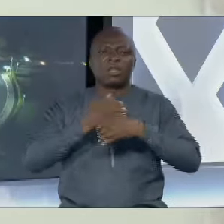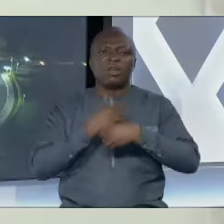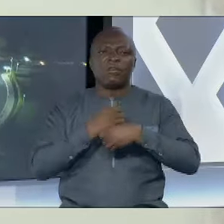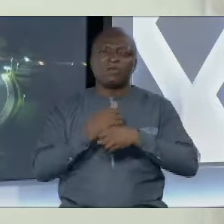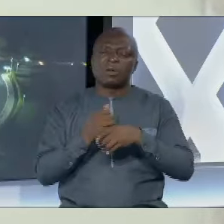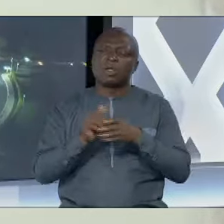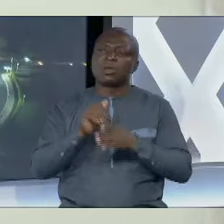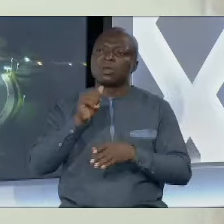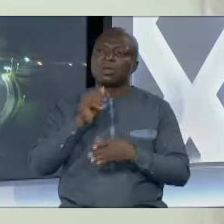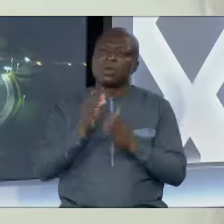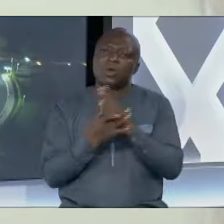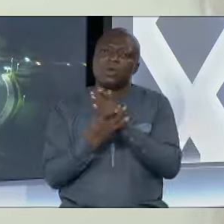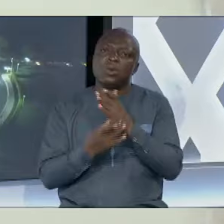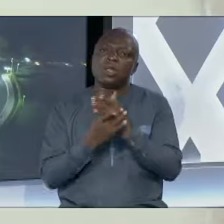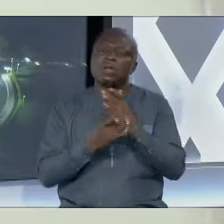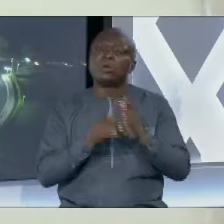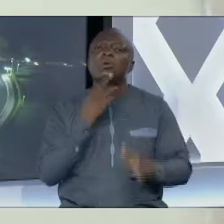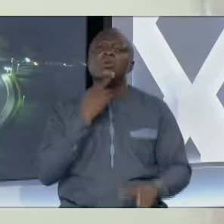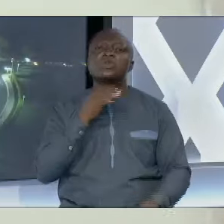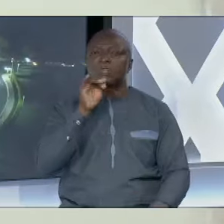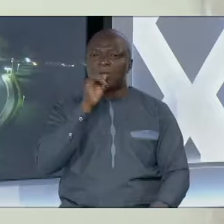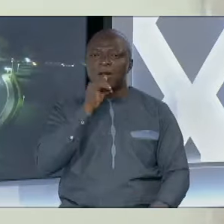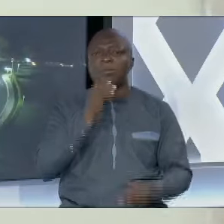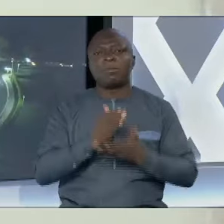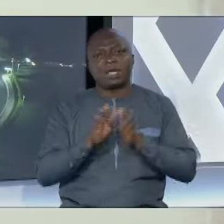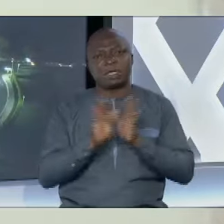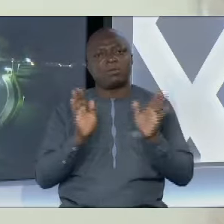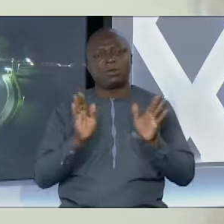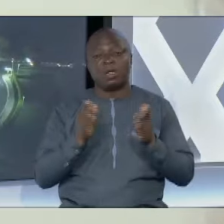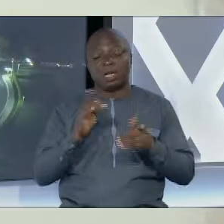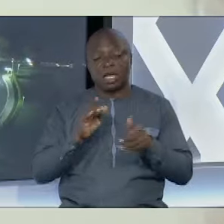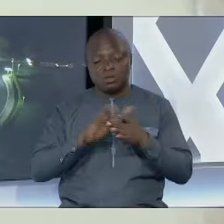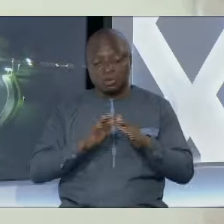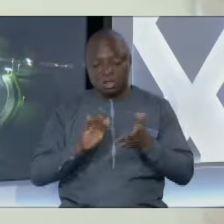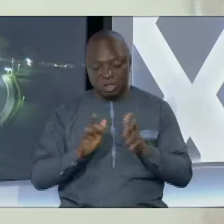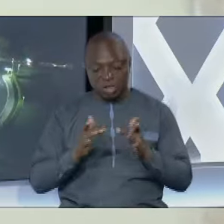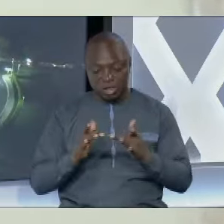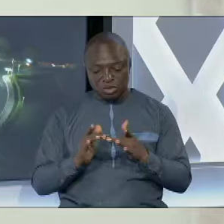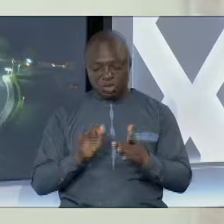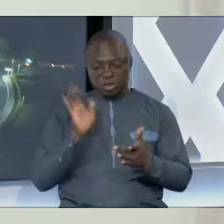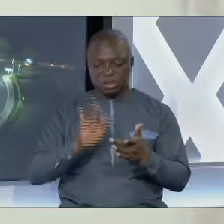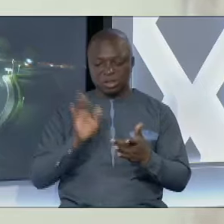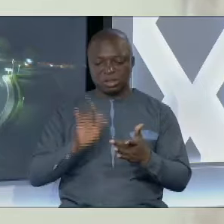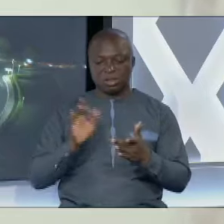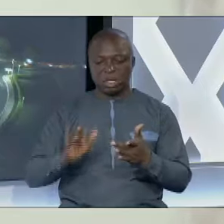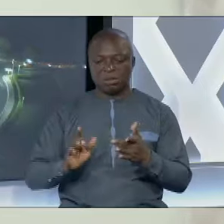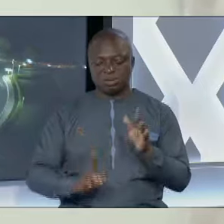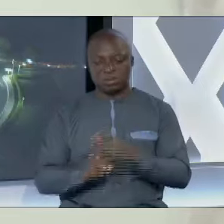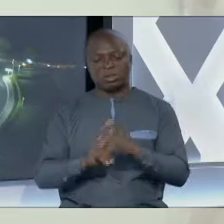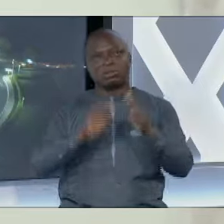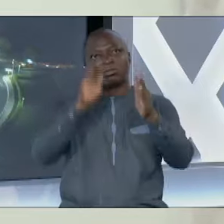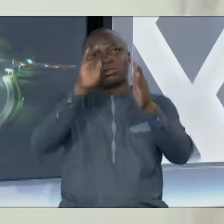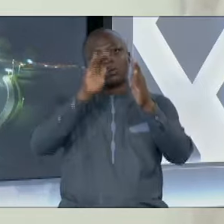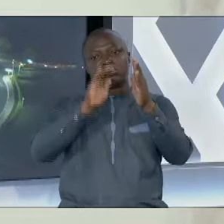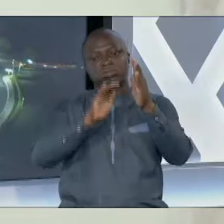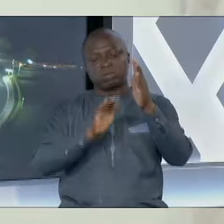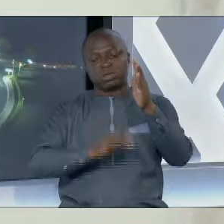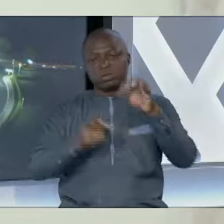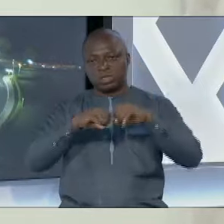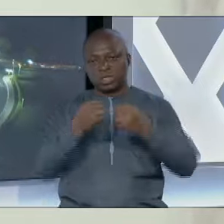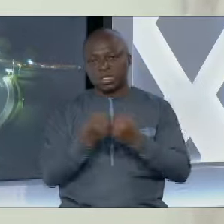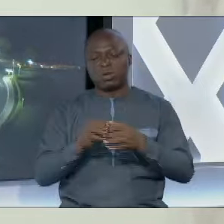de palme », par exemple. Donc là, sur la plateforme, directement, il tape « huile de palme », il va voir les entreprises ou